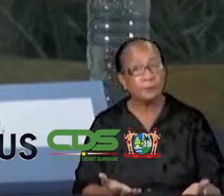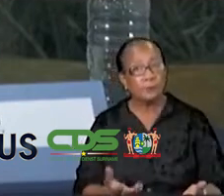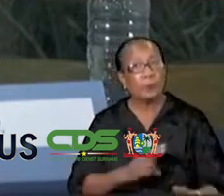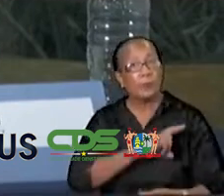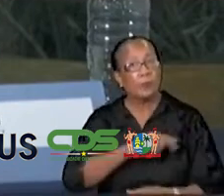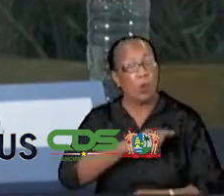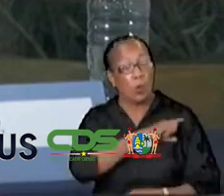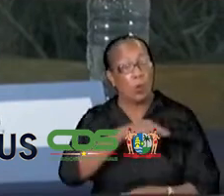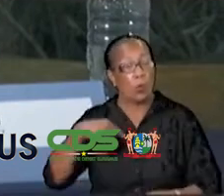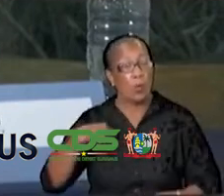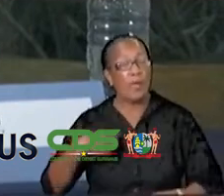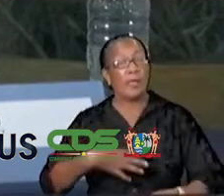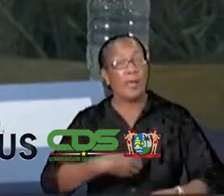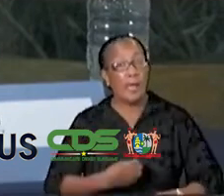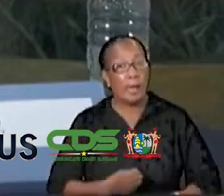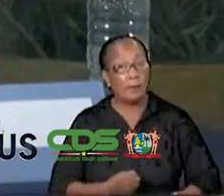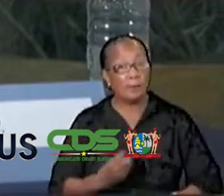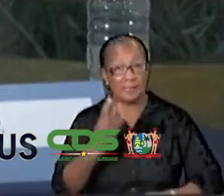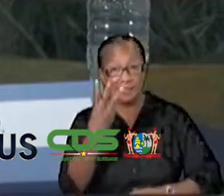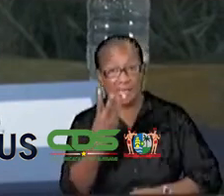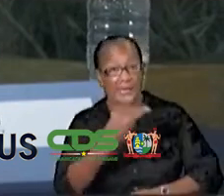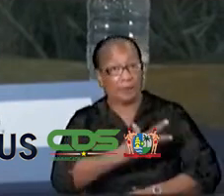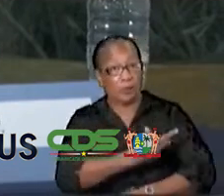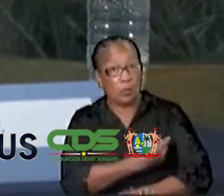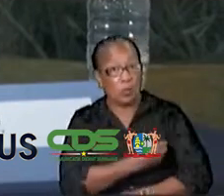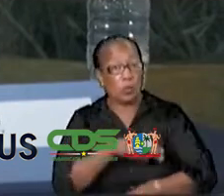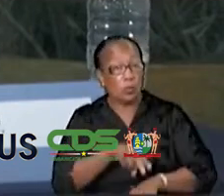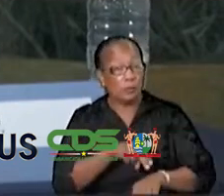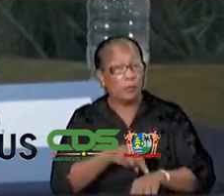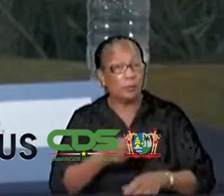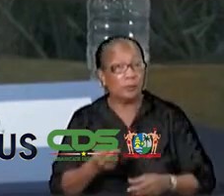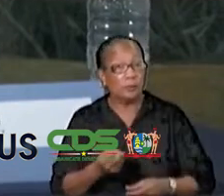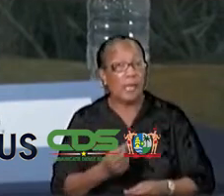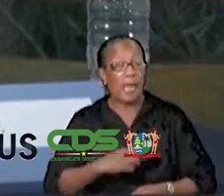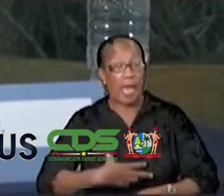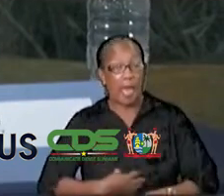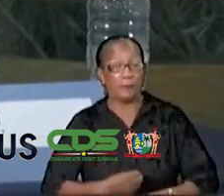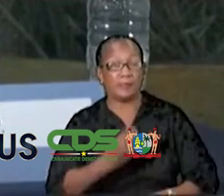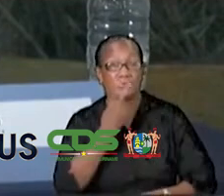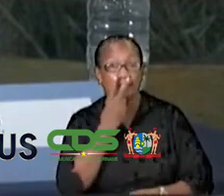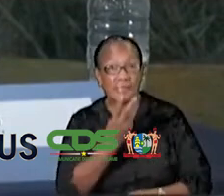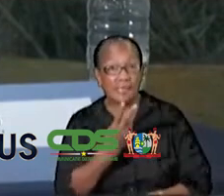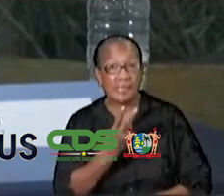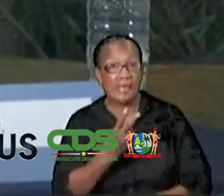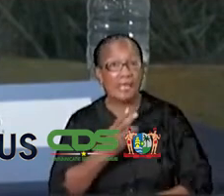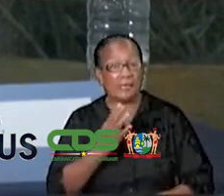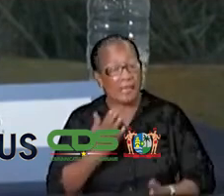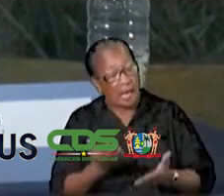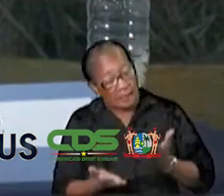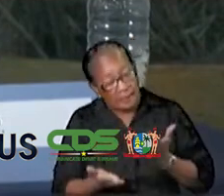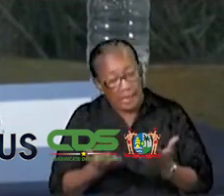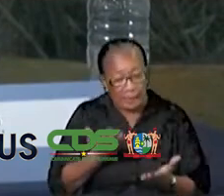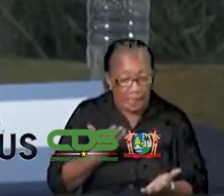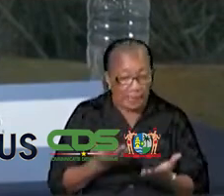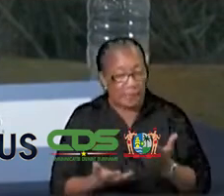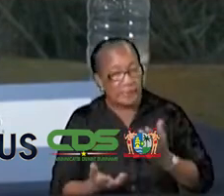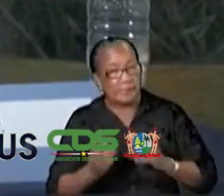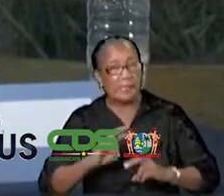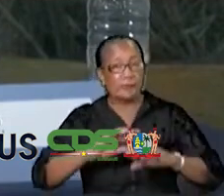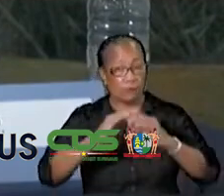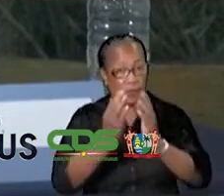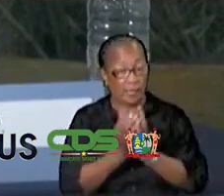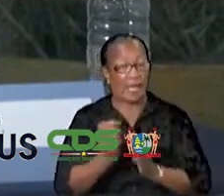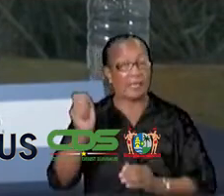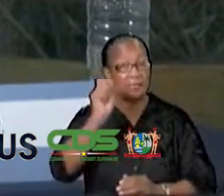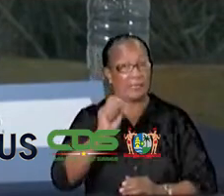We hebben boosters nodig. Want wat we hebben gezien na het analyseren van alle